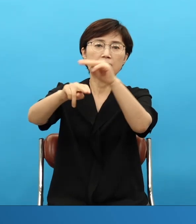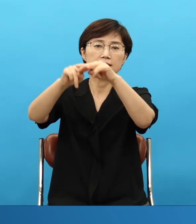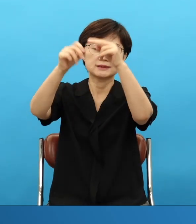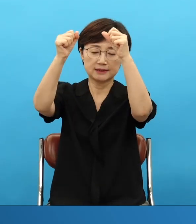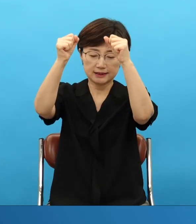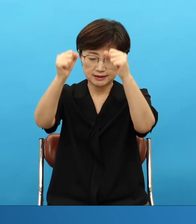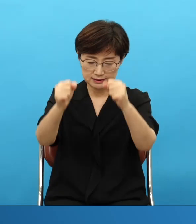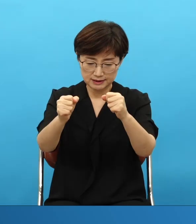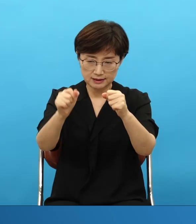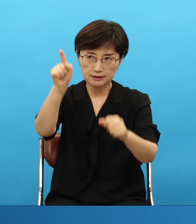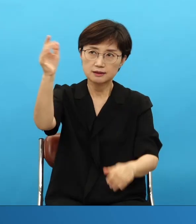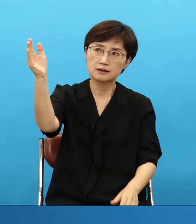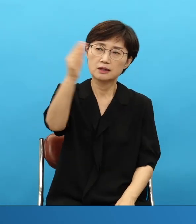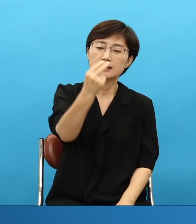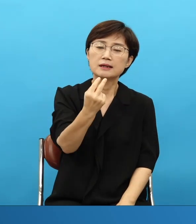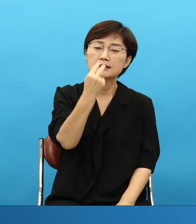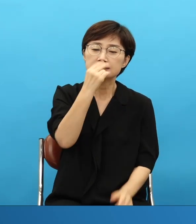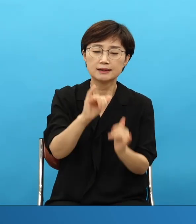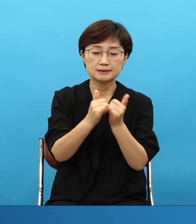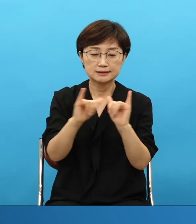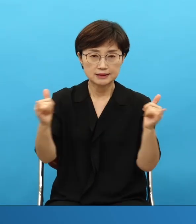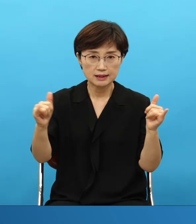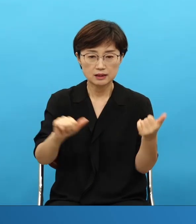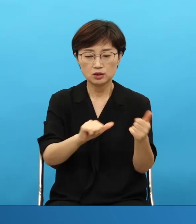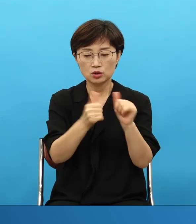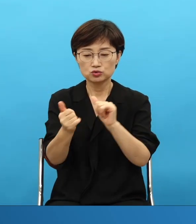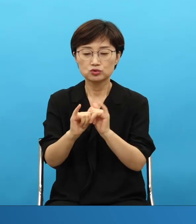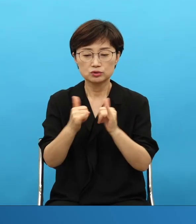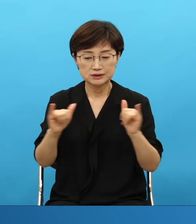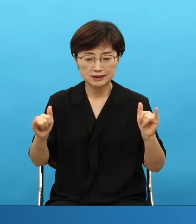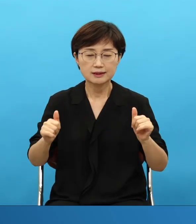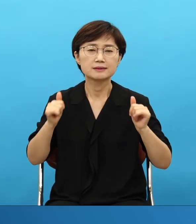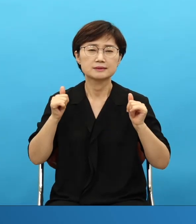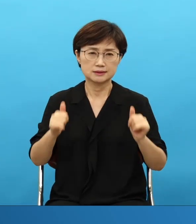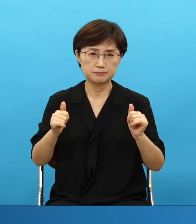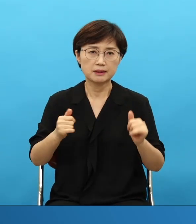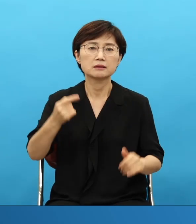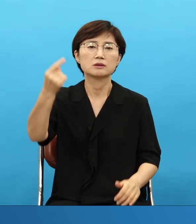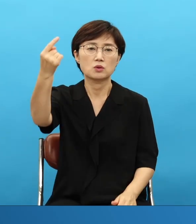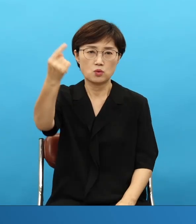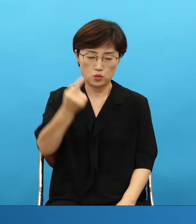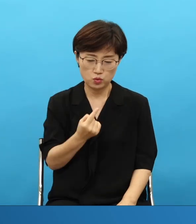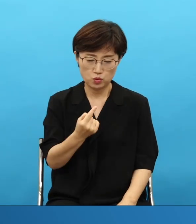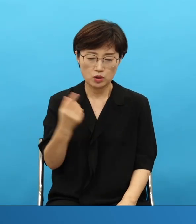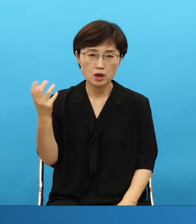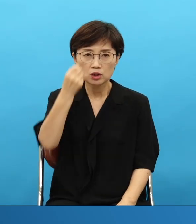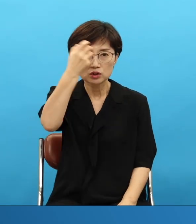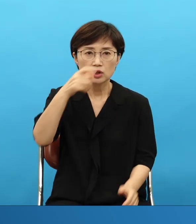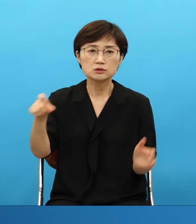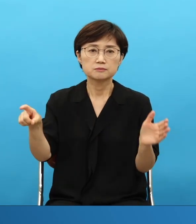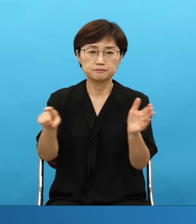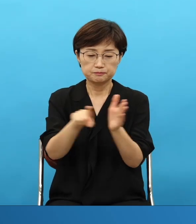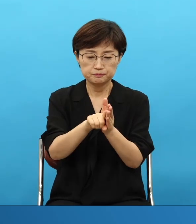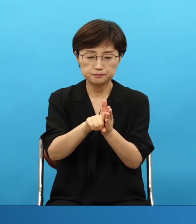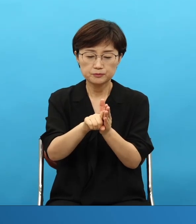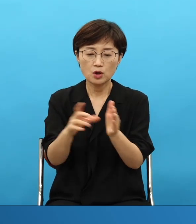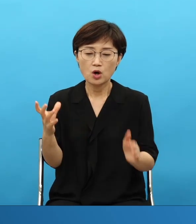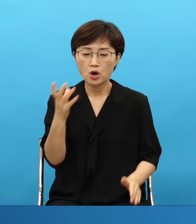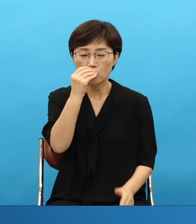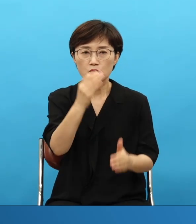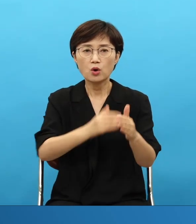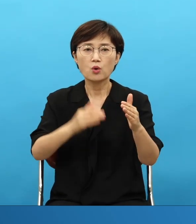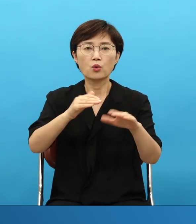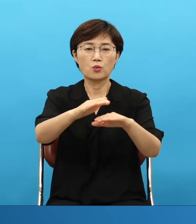하나님 우편한 자 계시다가 저리로서 산자와 죽은 자를 심판으로 오시리라. 성령을